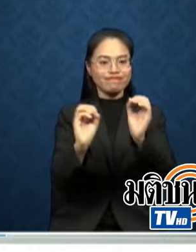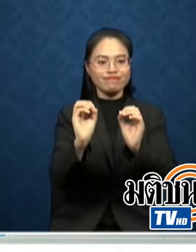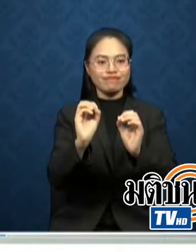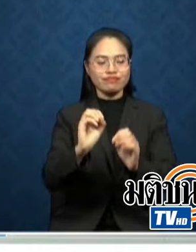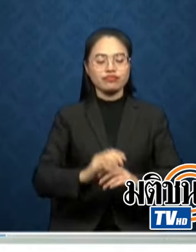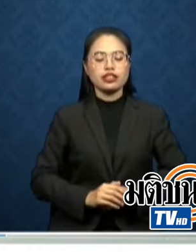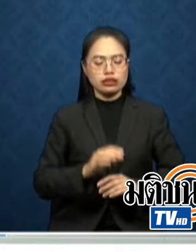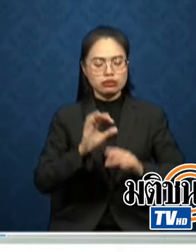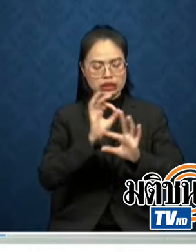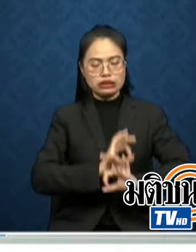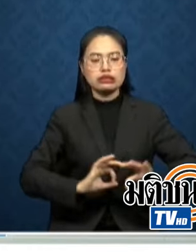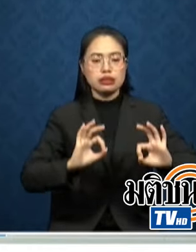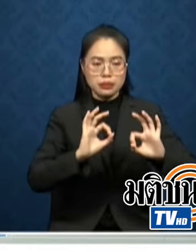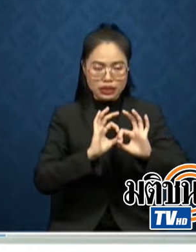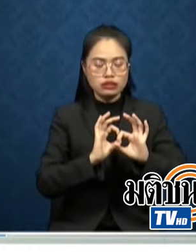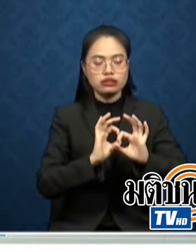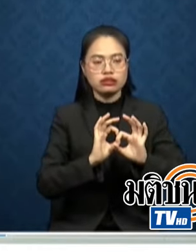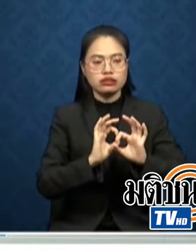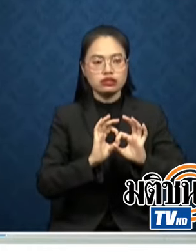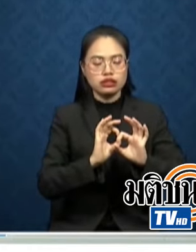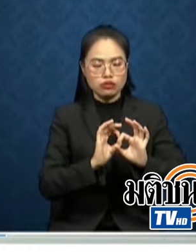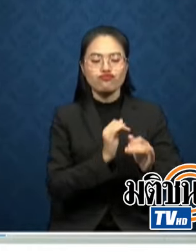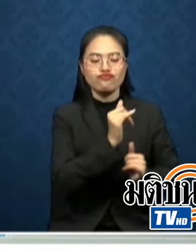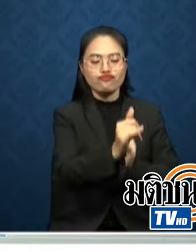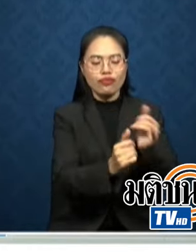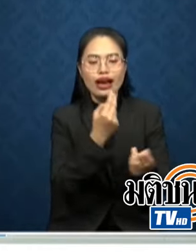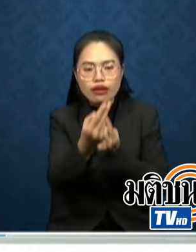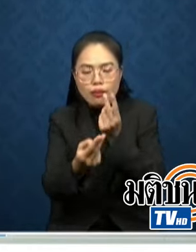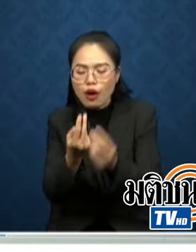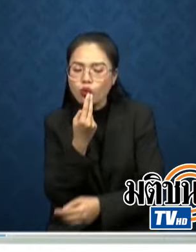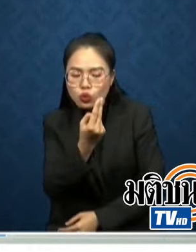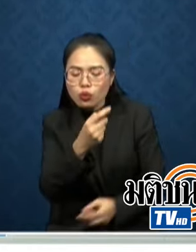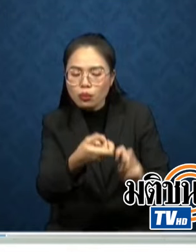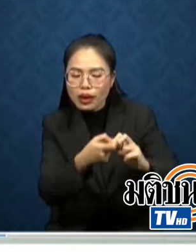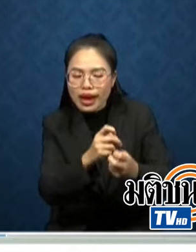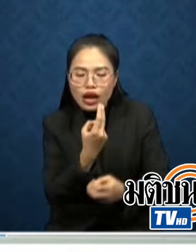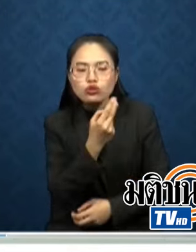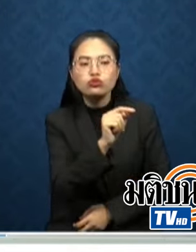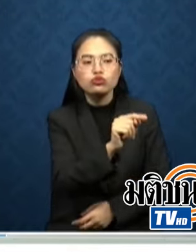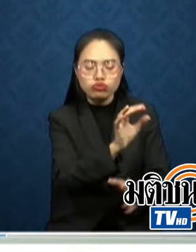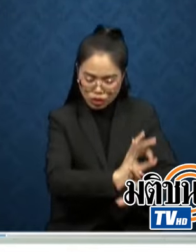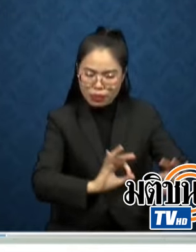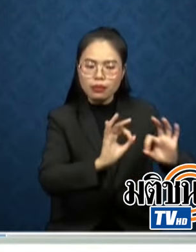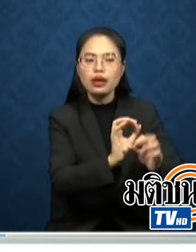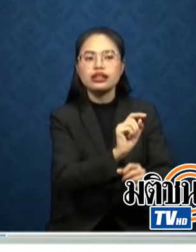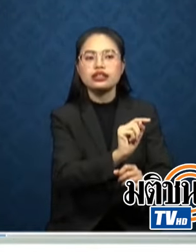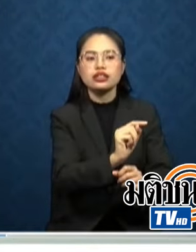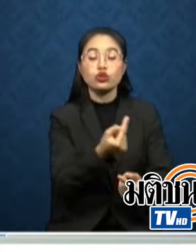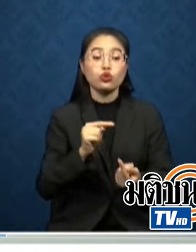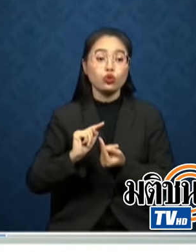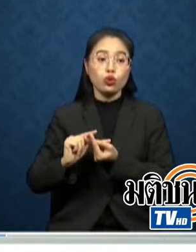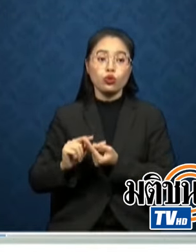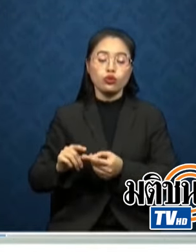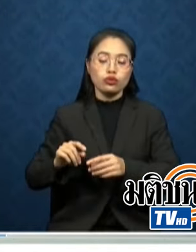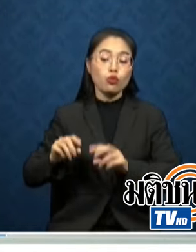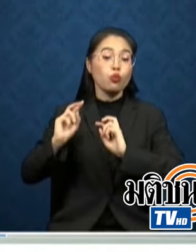แล้วก็ให้ความสำคัญนะครับกับการที่เดินทางลงพื้นที่นะครับเรื่องของงบประมาณที่เพิ่